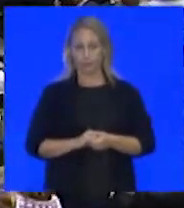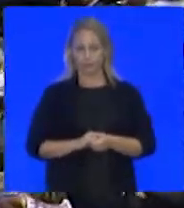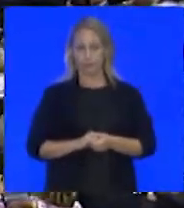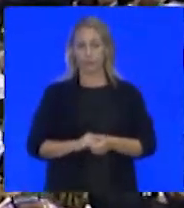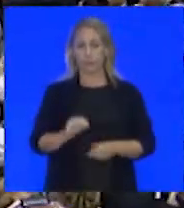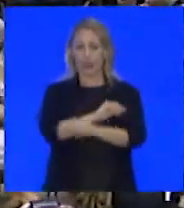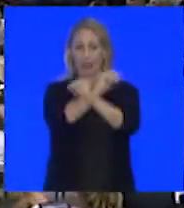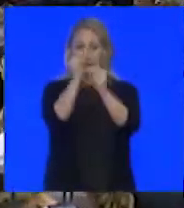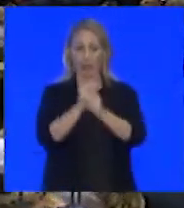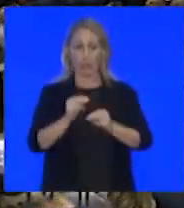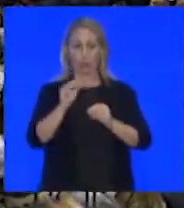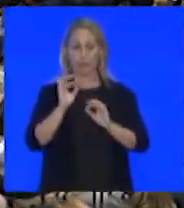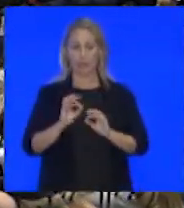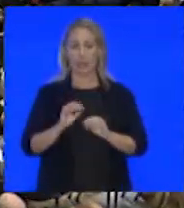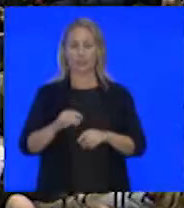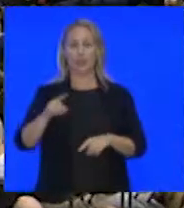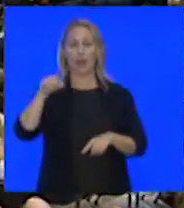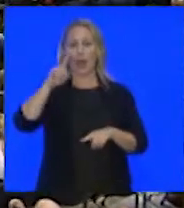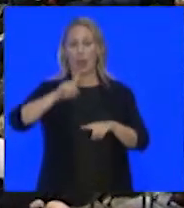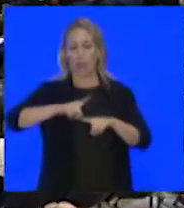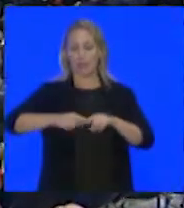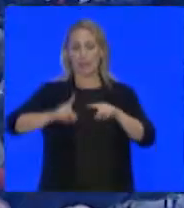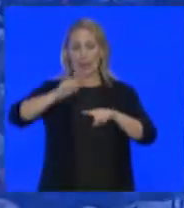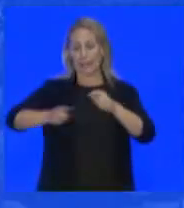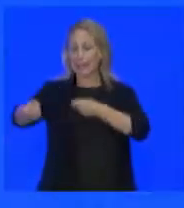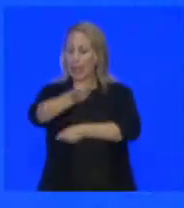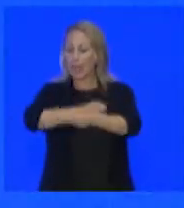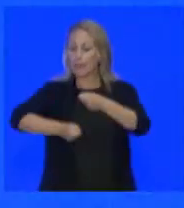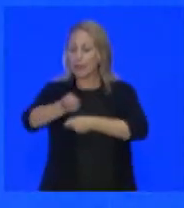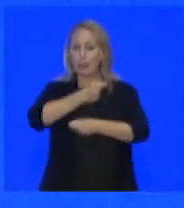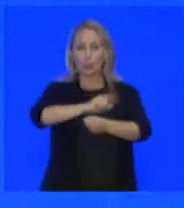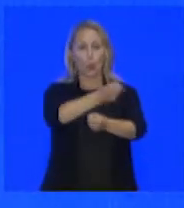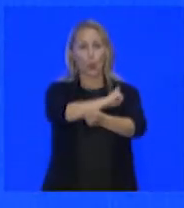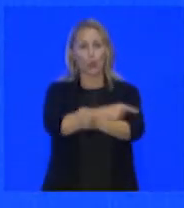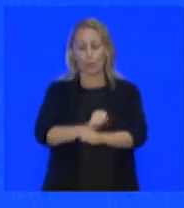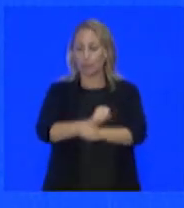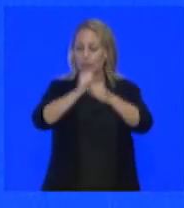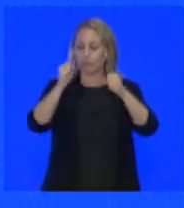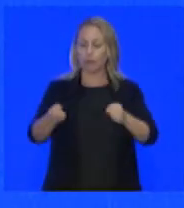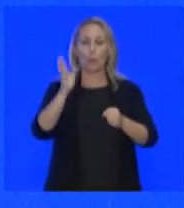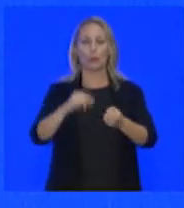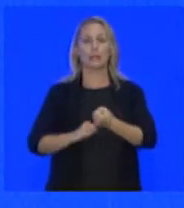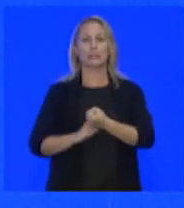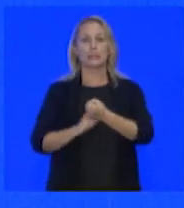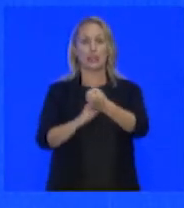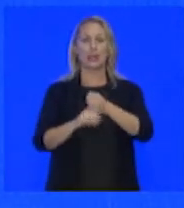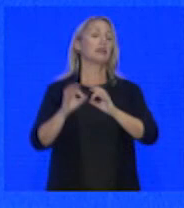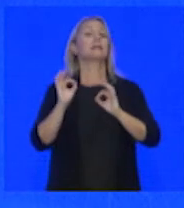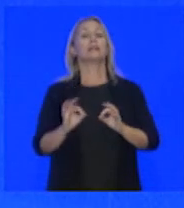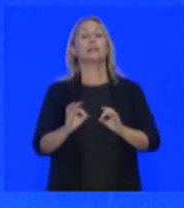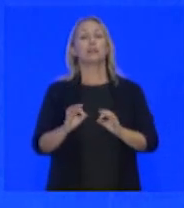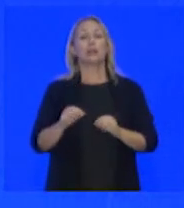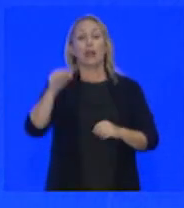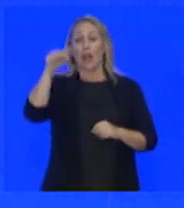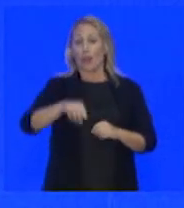Έτσι θα στηριχθεί η νέα επιχειρηματικότητα. Αυτή η δυναμική κοινότητα των startups. Είχα σήμερα την ευκαιρία να επισκεφθώ